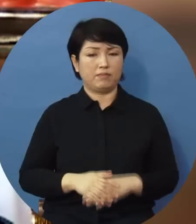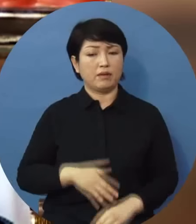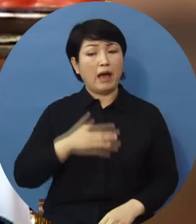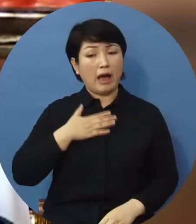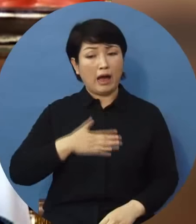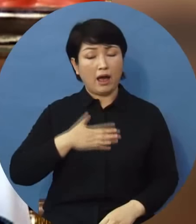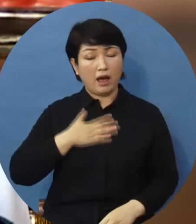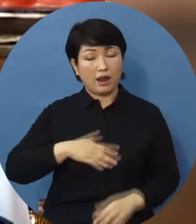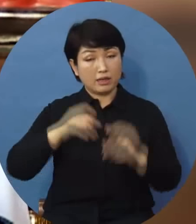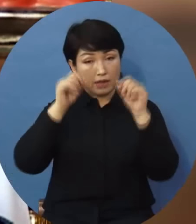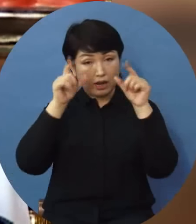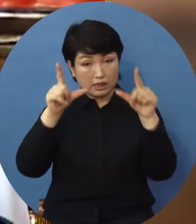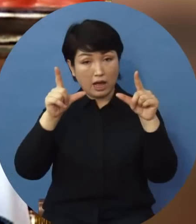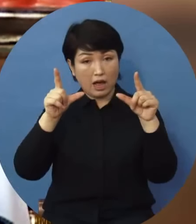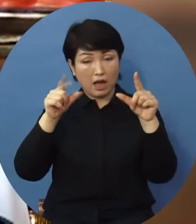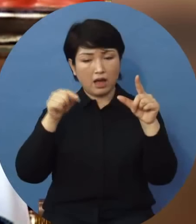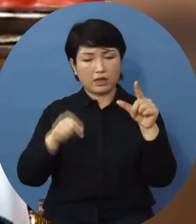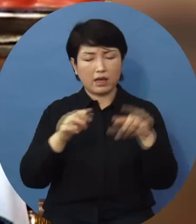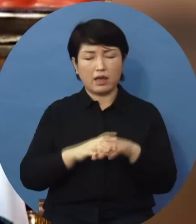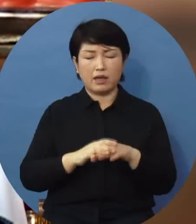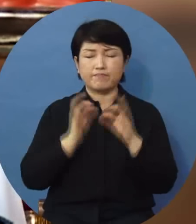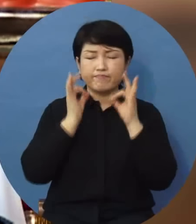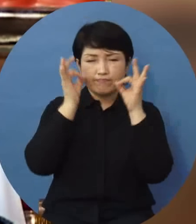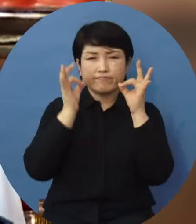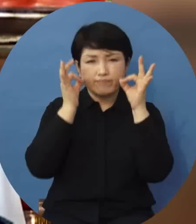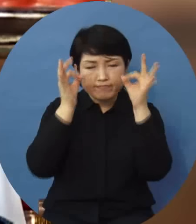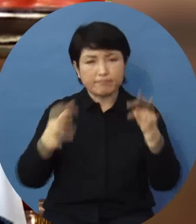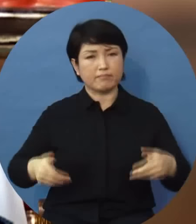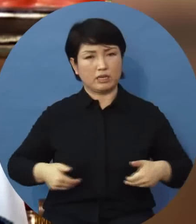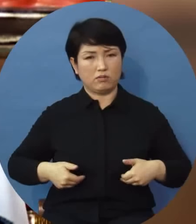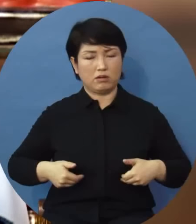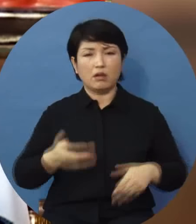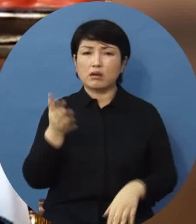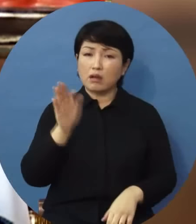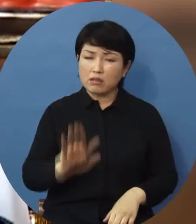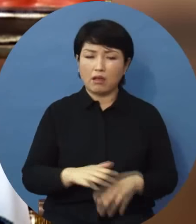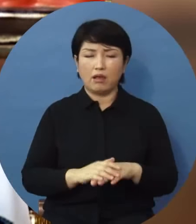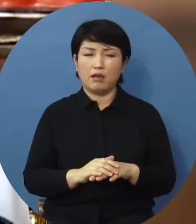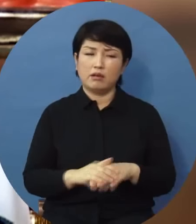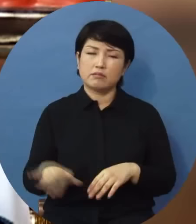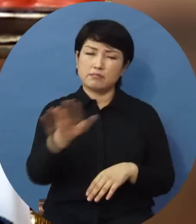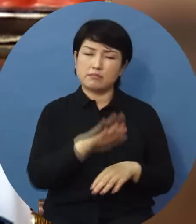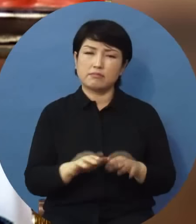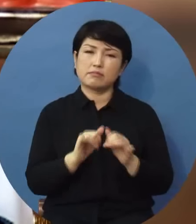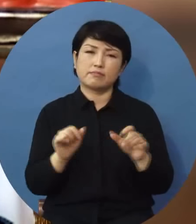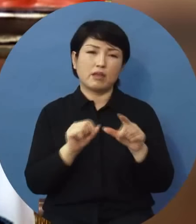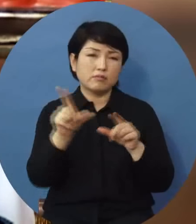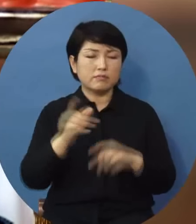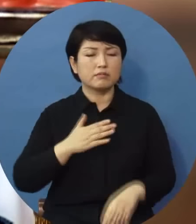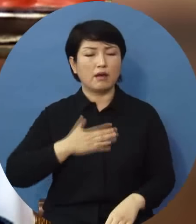이 알아차림이 역력해야 된다. 그런데 우리들 대부분은 알아차림이